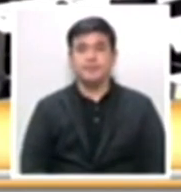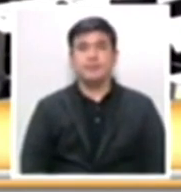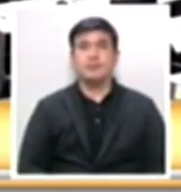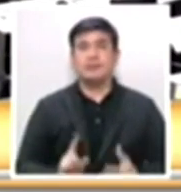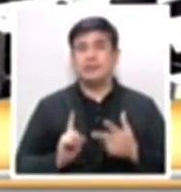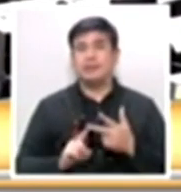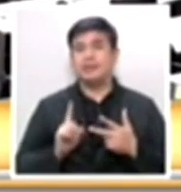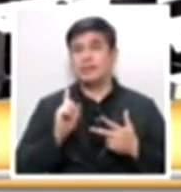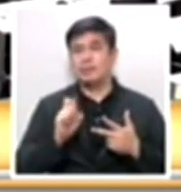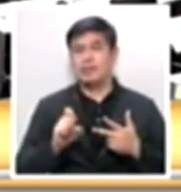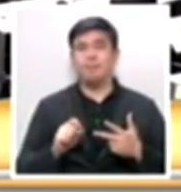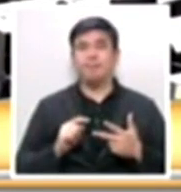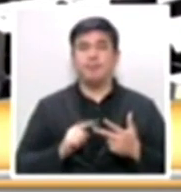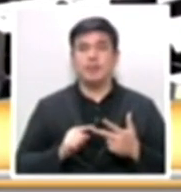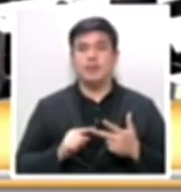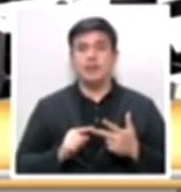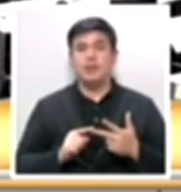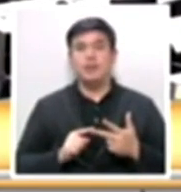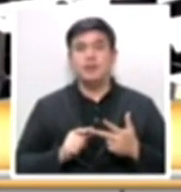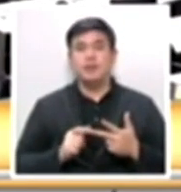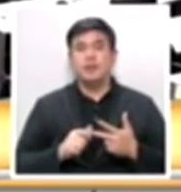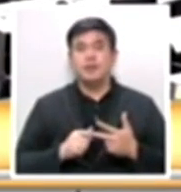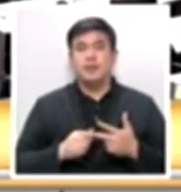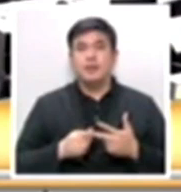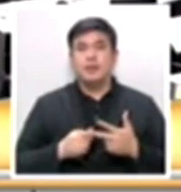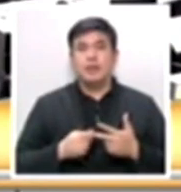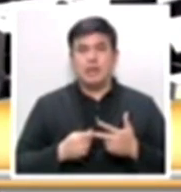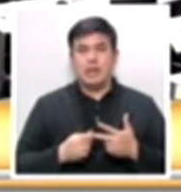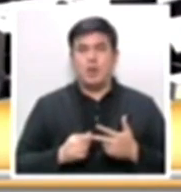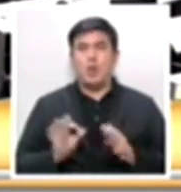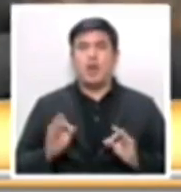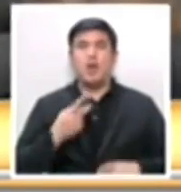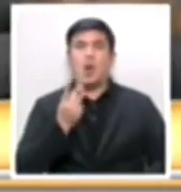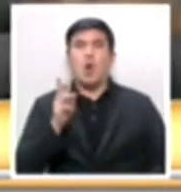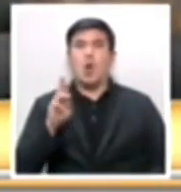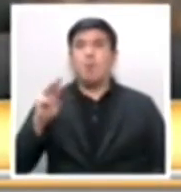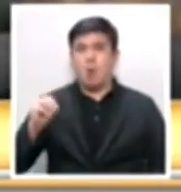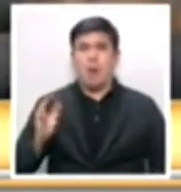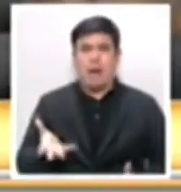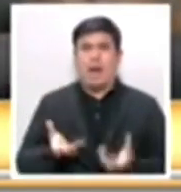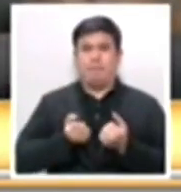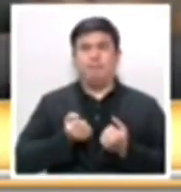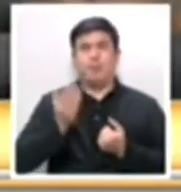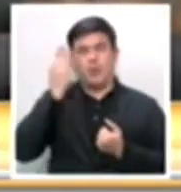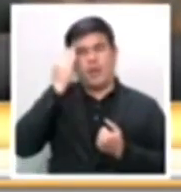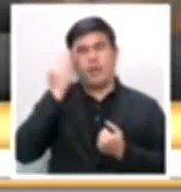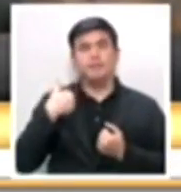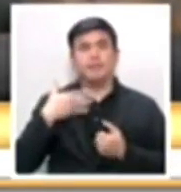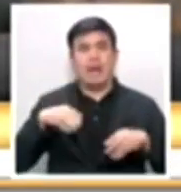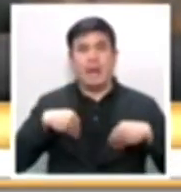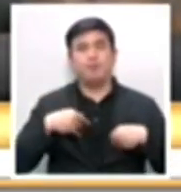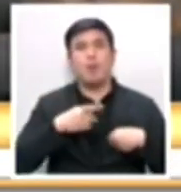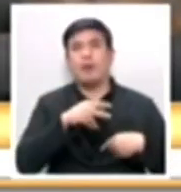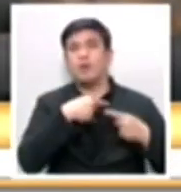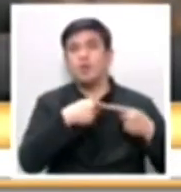3ครับเชิญครับ ครับไหนๆท่านรัฐมนตรีก็รับปากจะเอาไปเรื่องนี้ไปทบทวนแล้วนะครับก็งั้นผมแจ้งข้อมูลข้อเท็